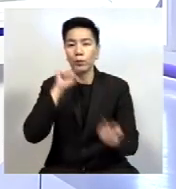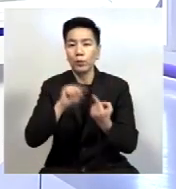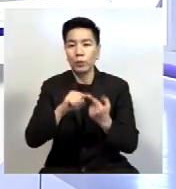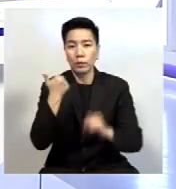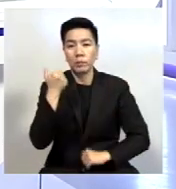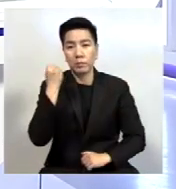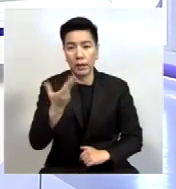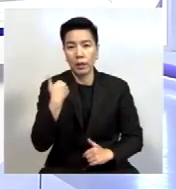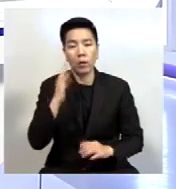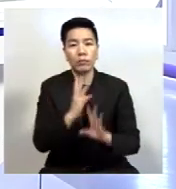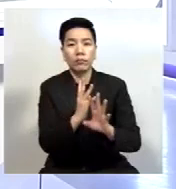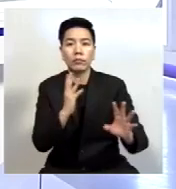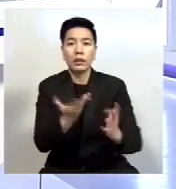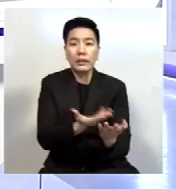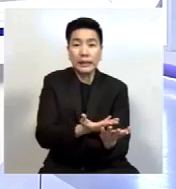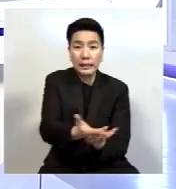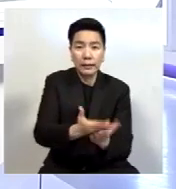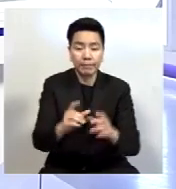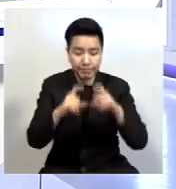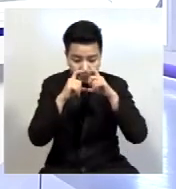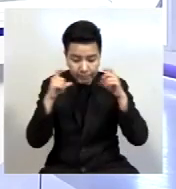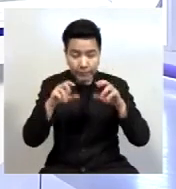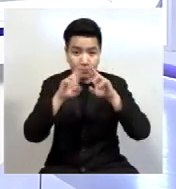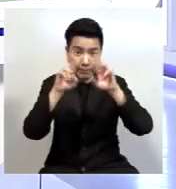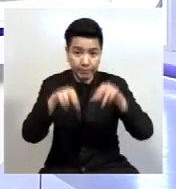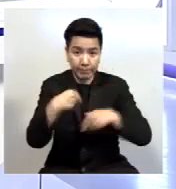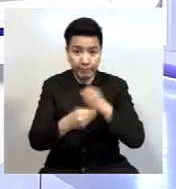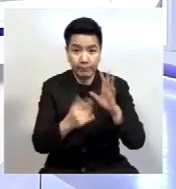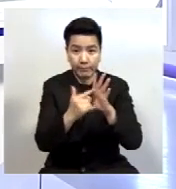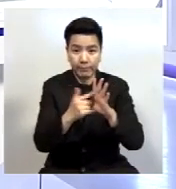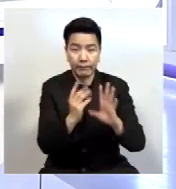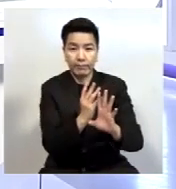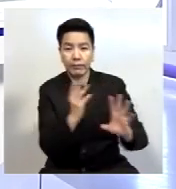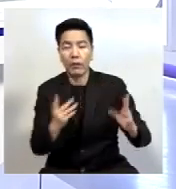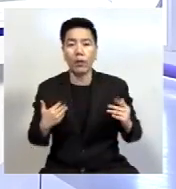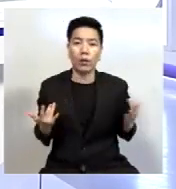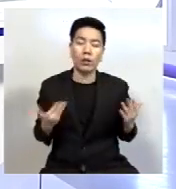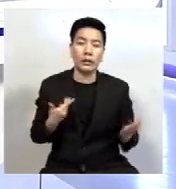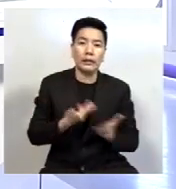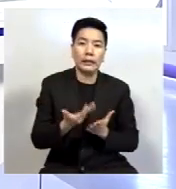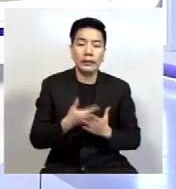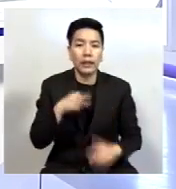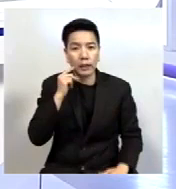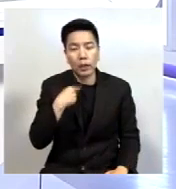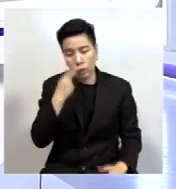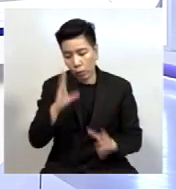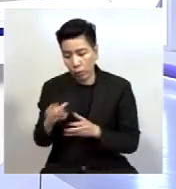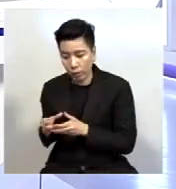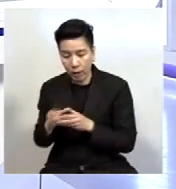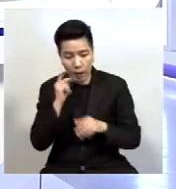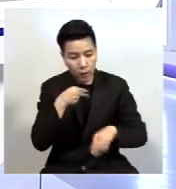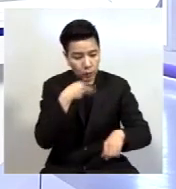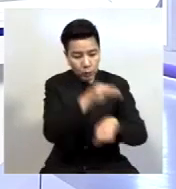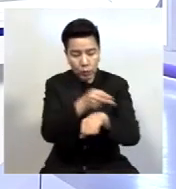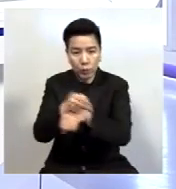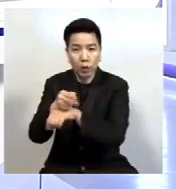หลายๆคนเนี่ยก็ไปต่อคิวซื้อนะคะตามร้านขายยาขององค์การเภสัชกรรมนะคะเราทำข่าวมาเราส่งทีมข่าวไป